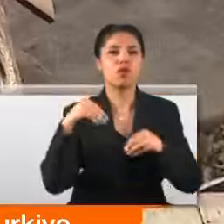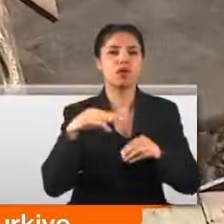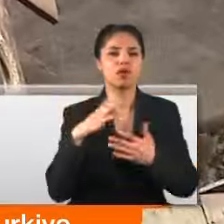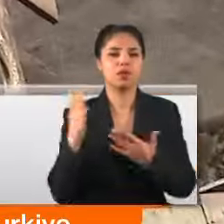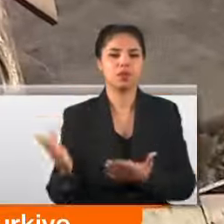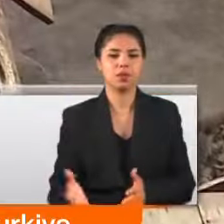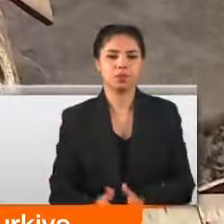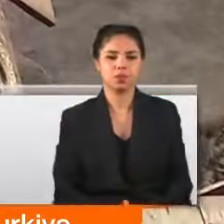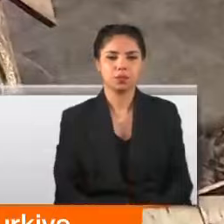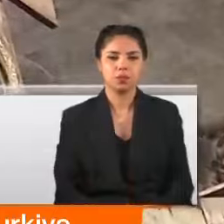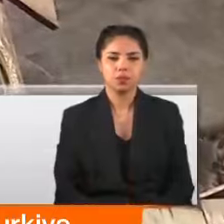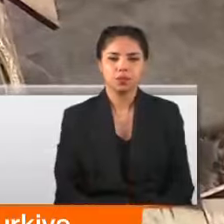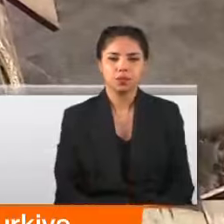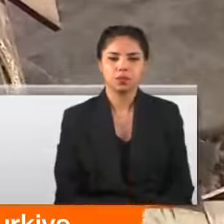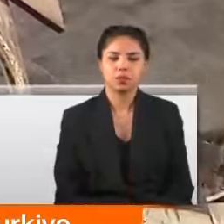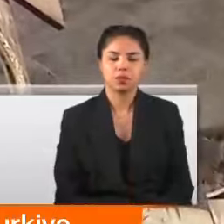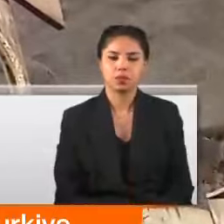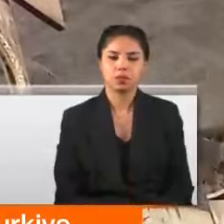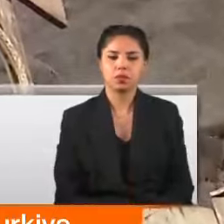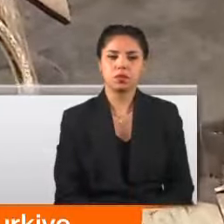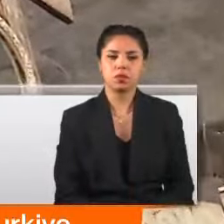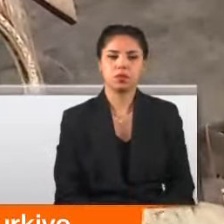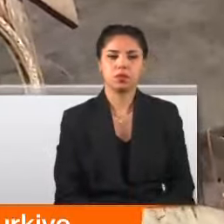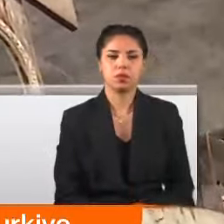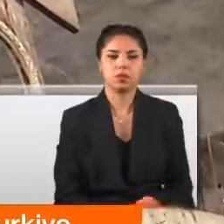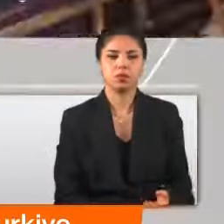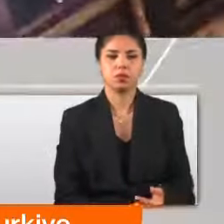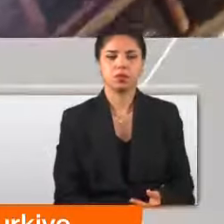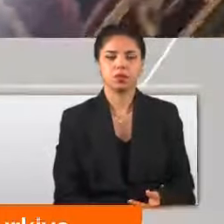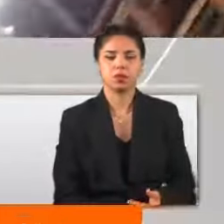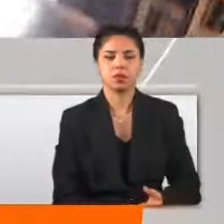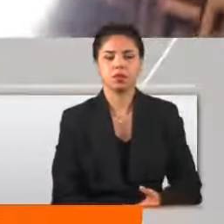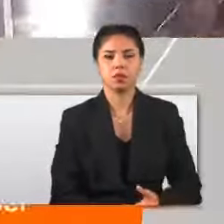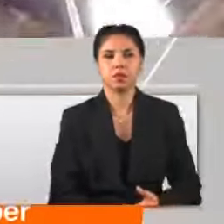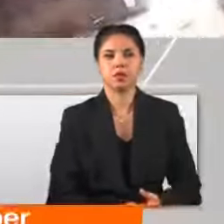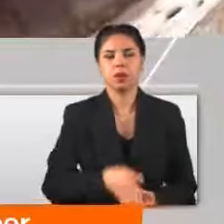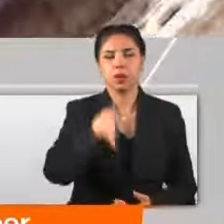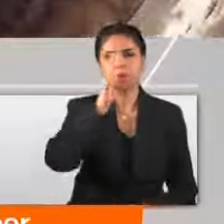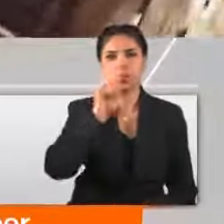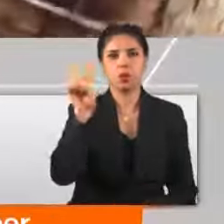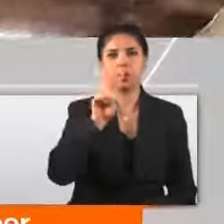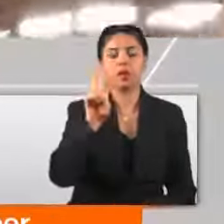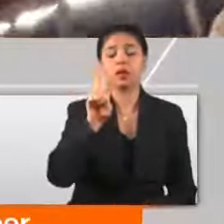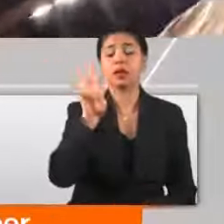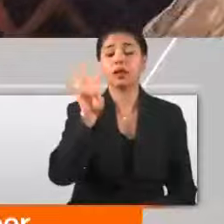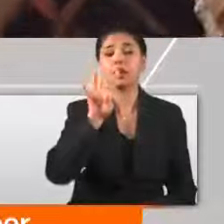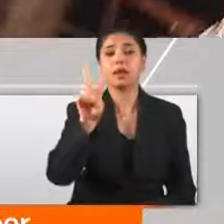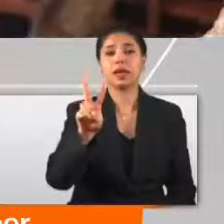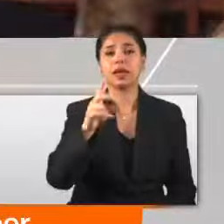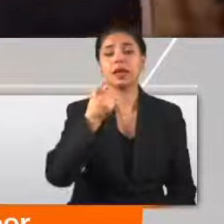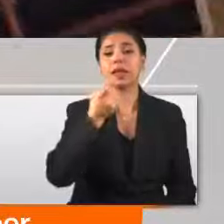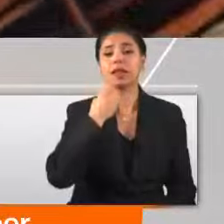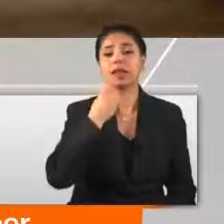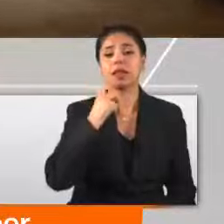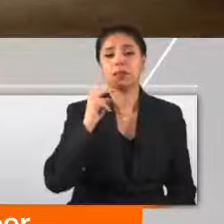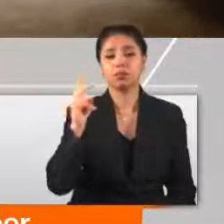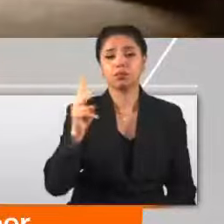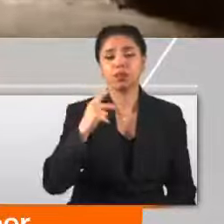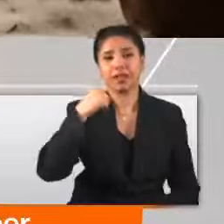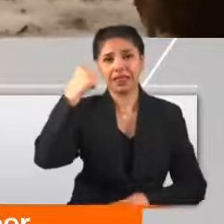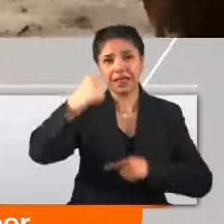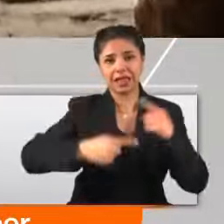Kaç yıldır siz sahibisiniz efendim buranın? Ya hemen hemen 50 yıl diyebilirim. 442 yıllık nesilden nesle aktarılmış,